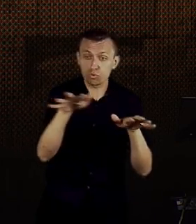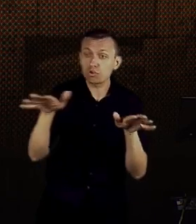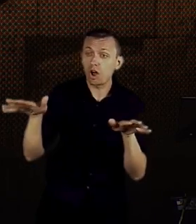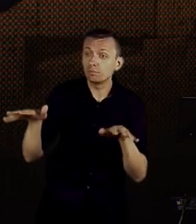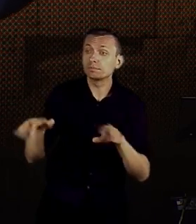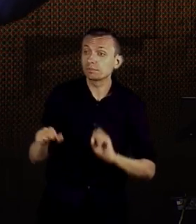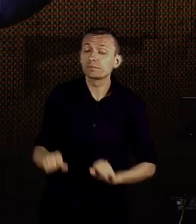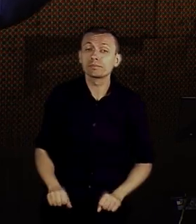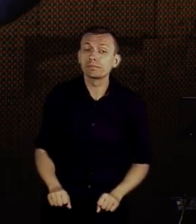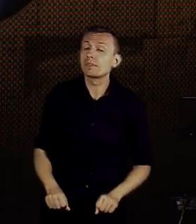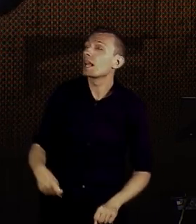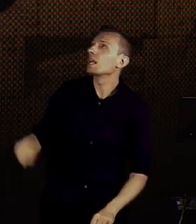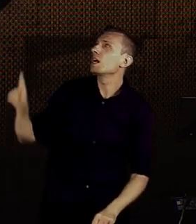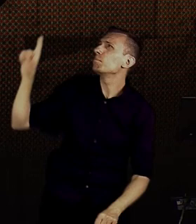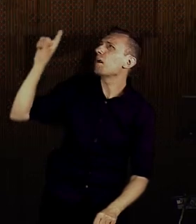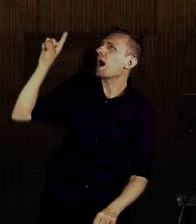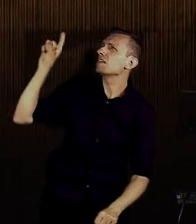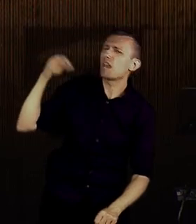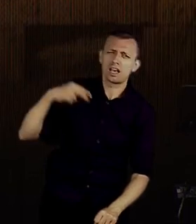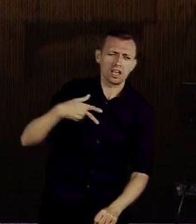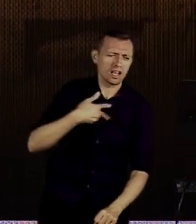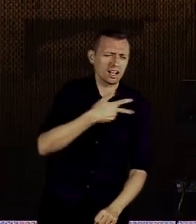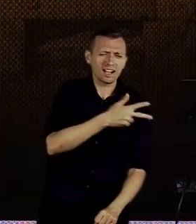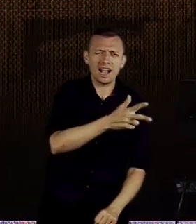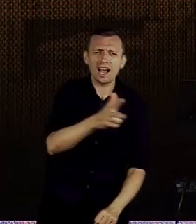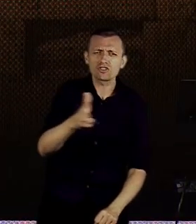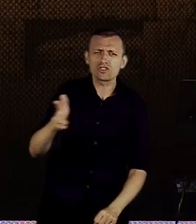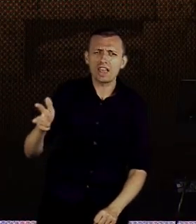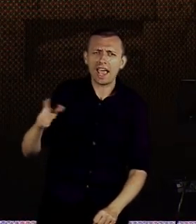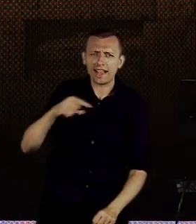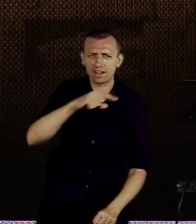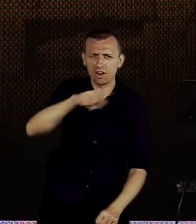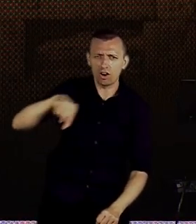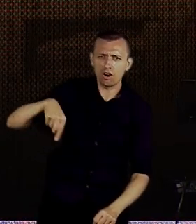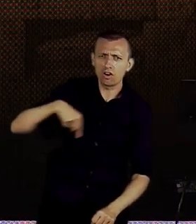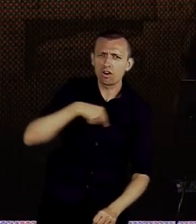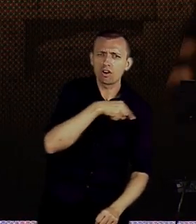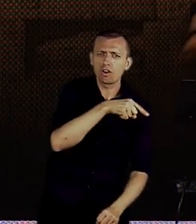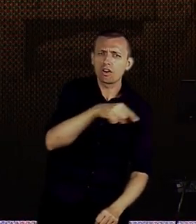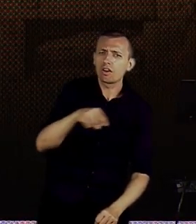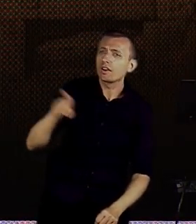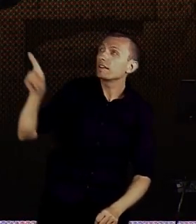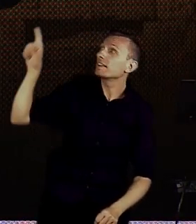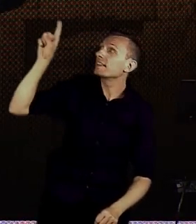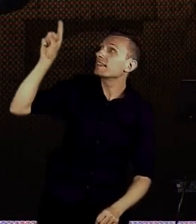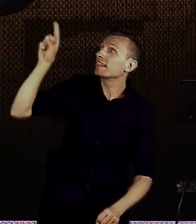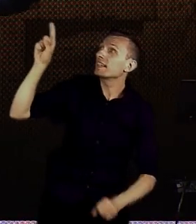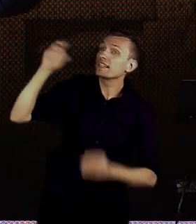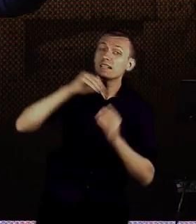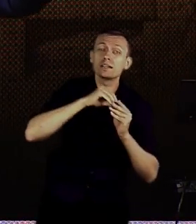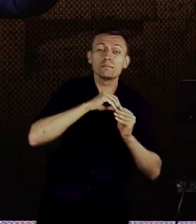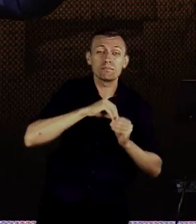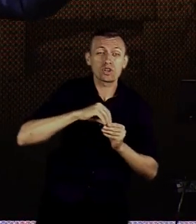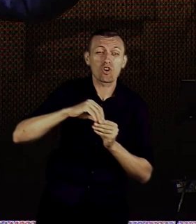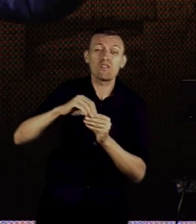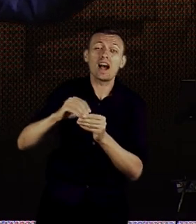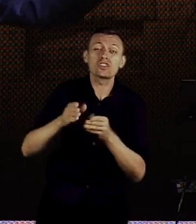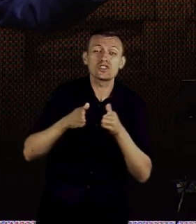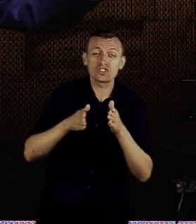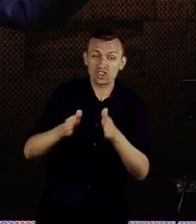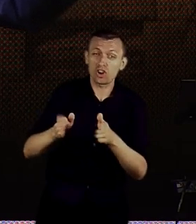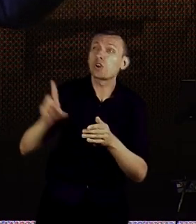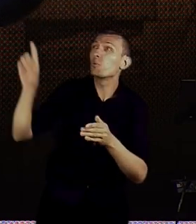nas prowadzisz odpowiednią drogą, by wydobyć z nas to, co